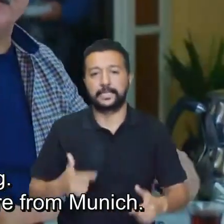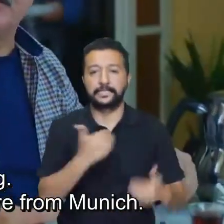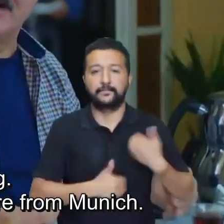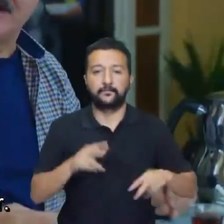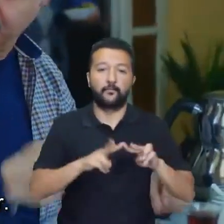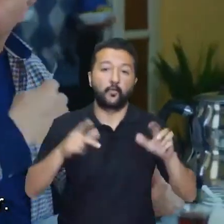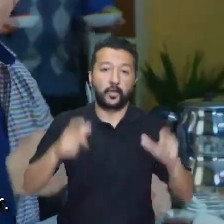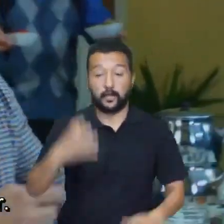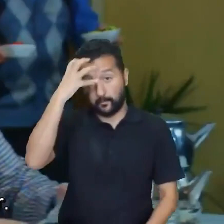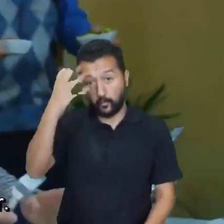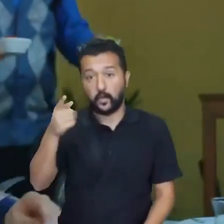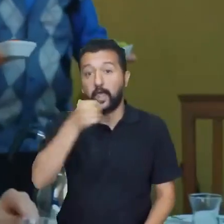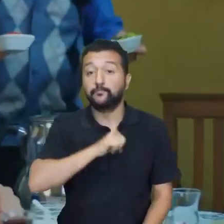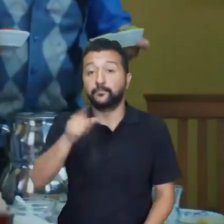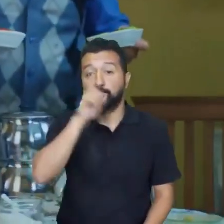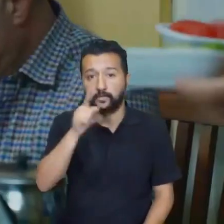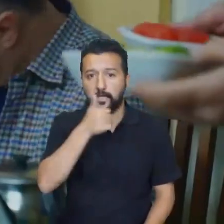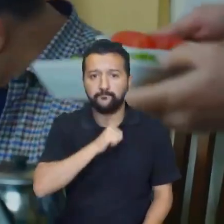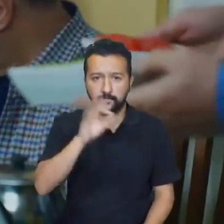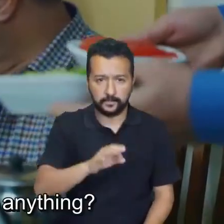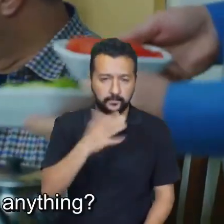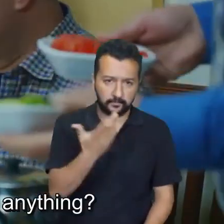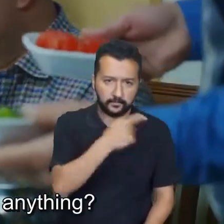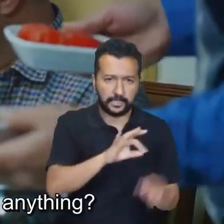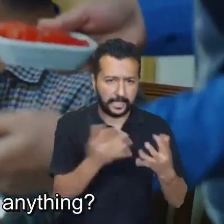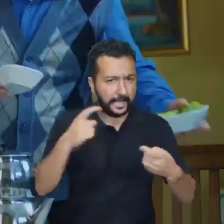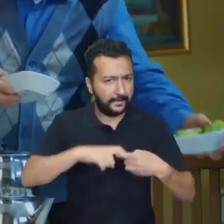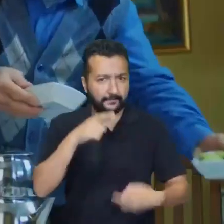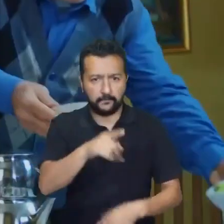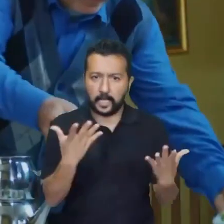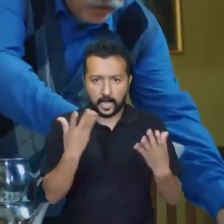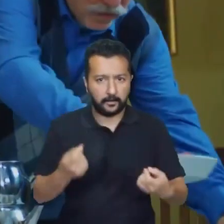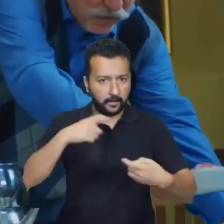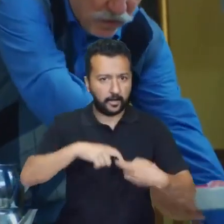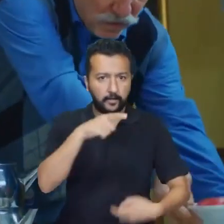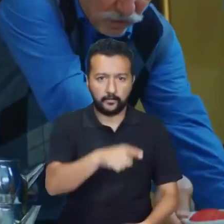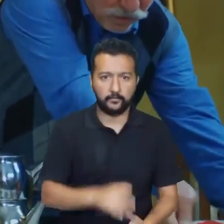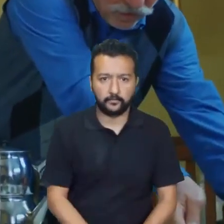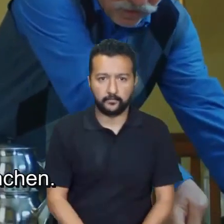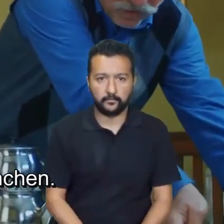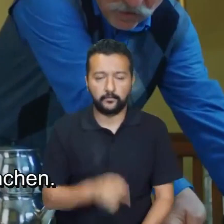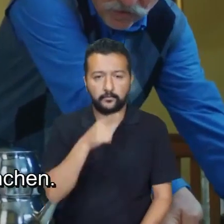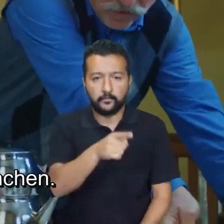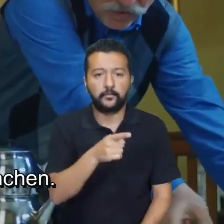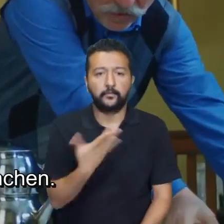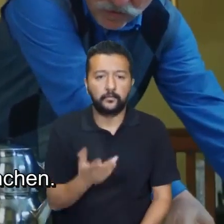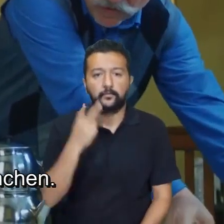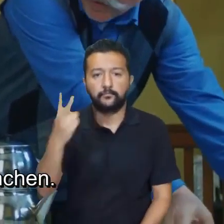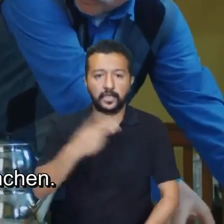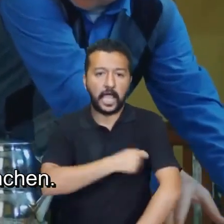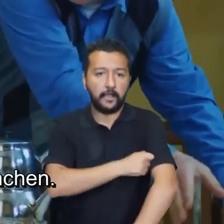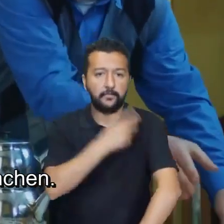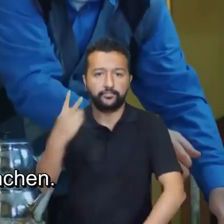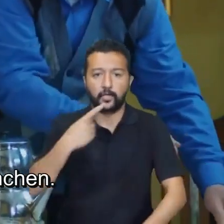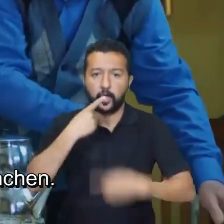sevdalıyız. Münihliyiz yani, abimden dolayı. Abin mi? Tabii. Ne alaka? Nasıl ne alaka? Kahvaltılıkları getirdi. Onun